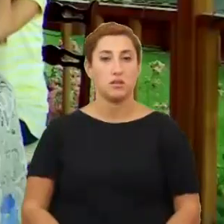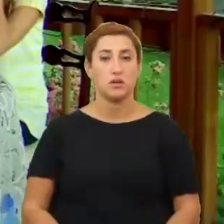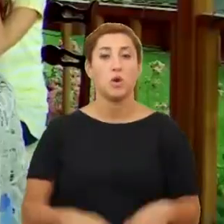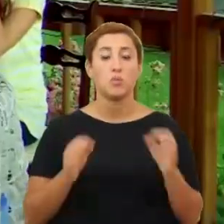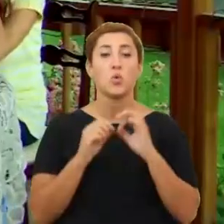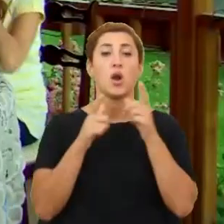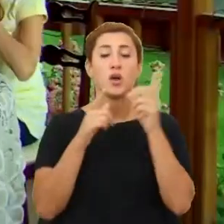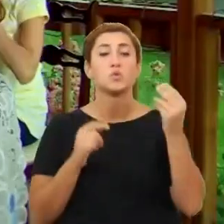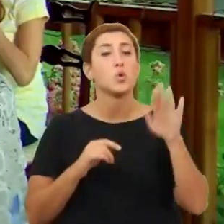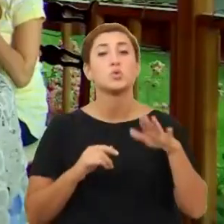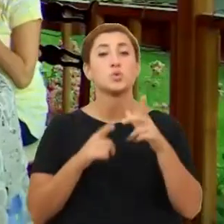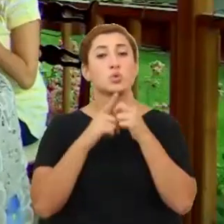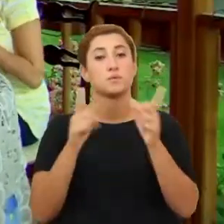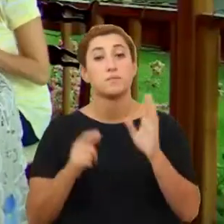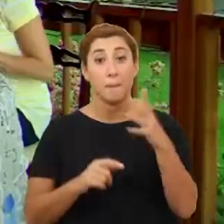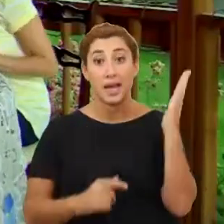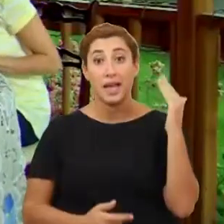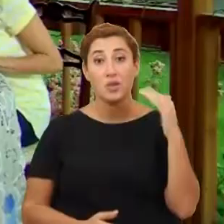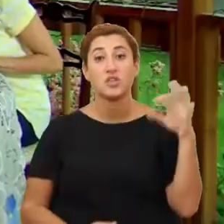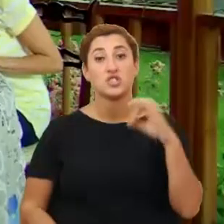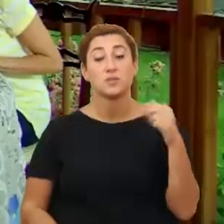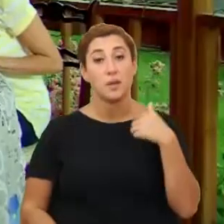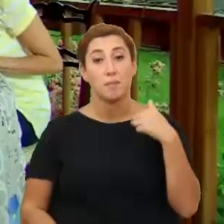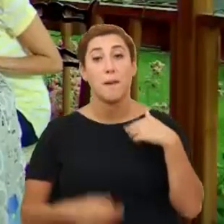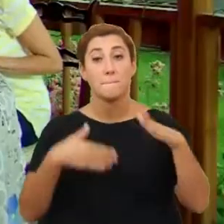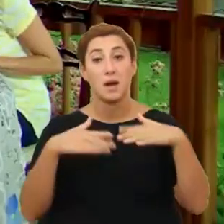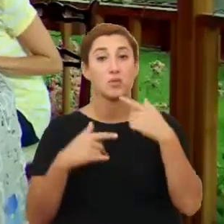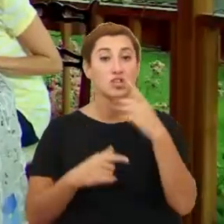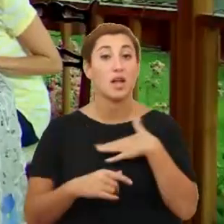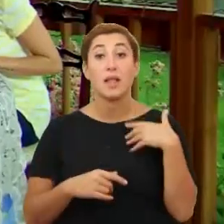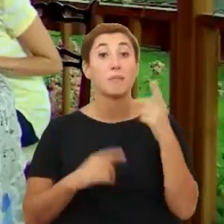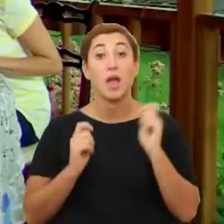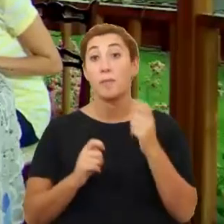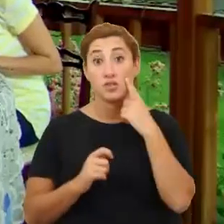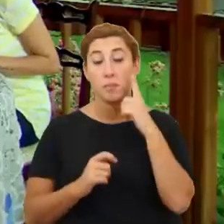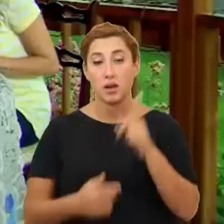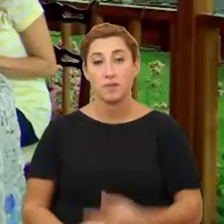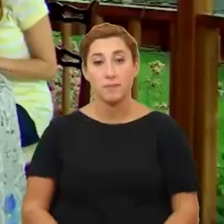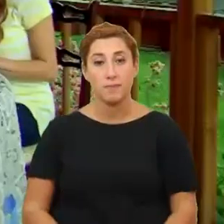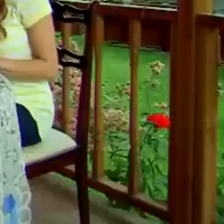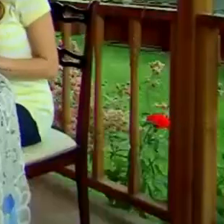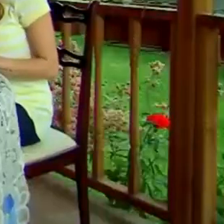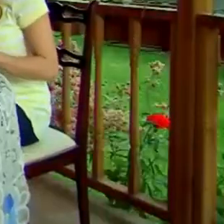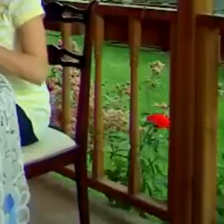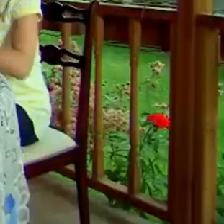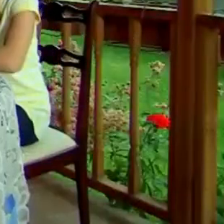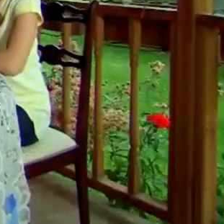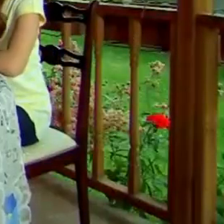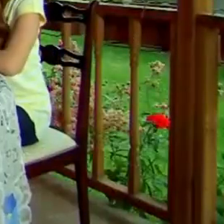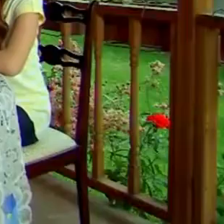Burhan çocuğum. Bak geliyor. Şimdi bak ben barbekü deyince annem ne hale gelecek bakın.